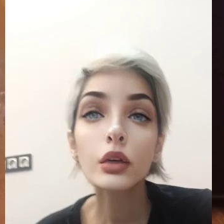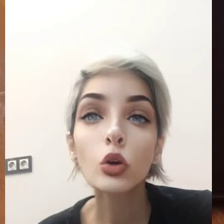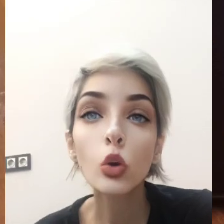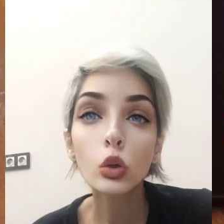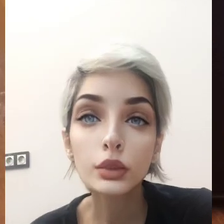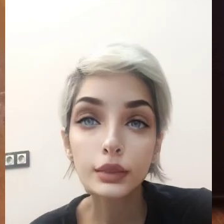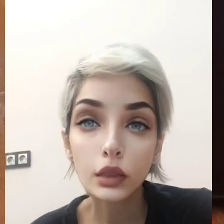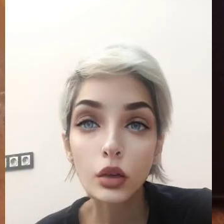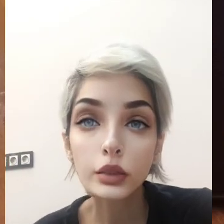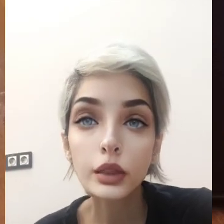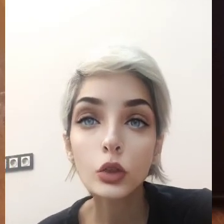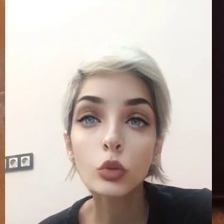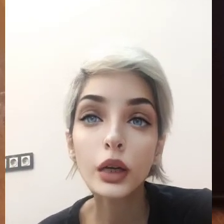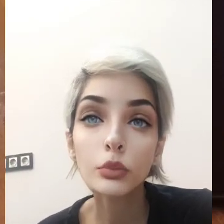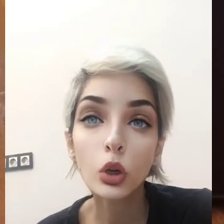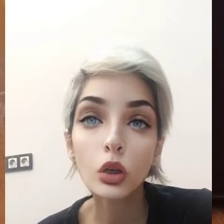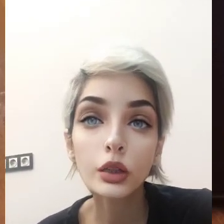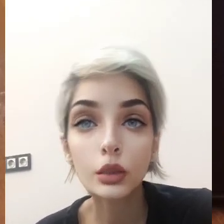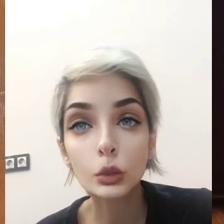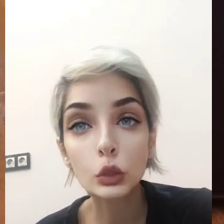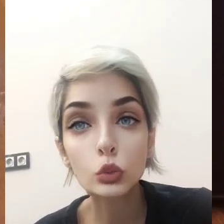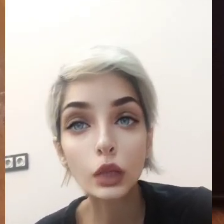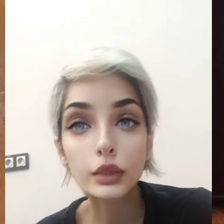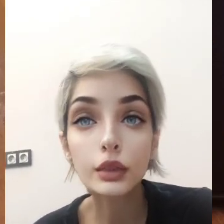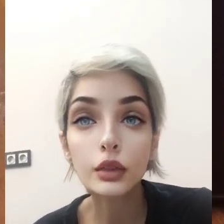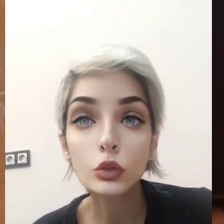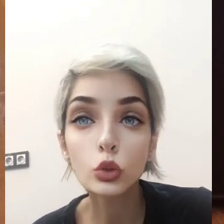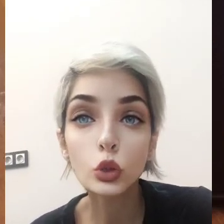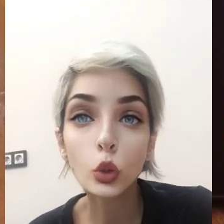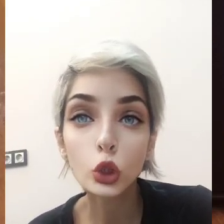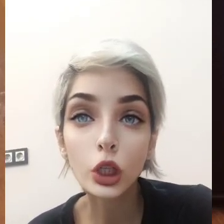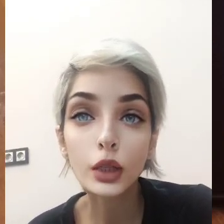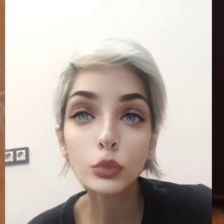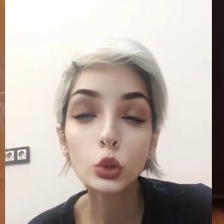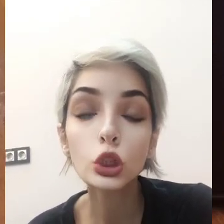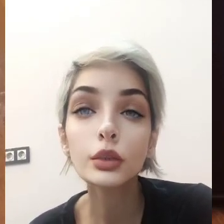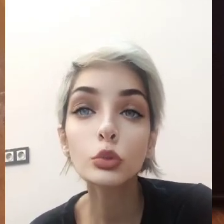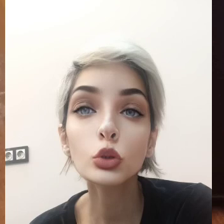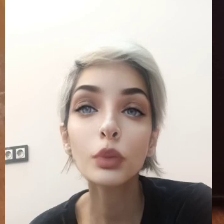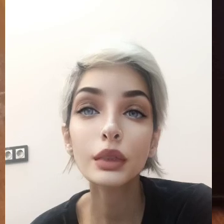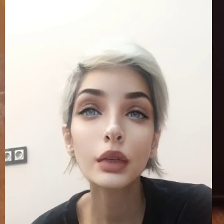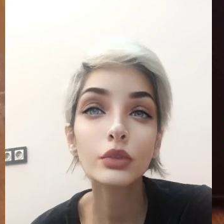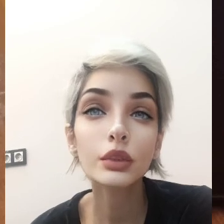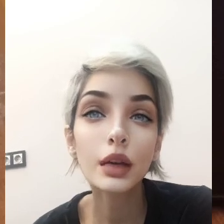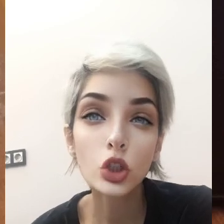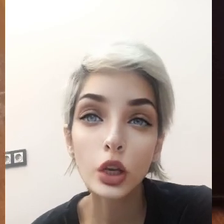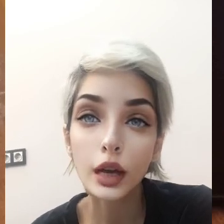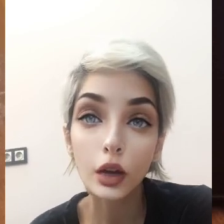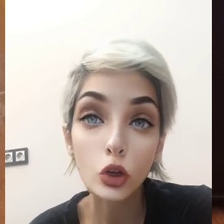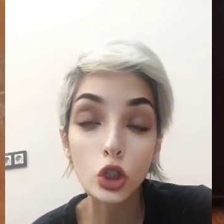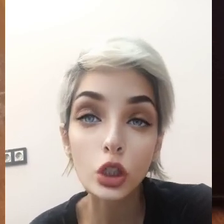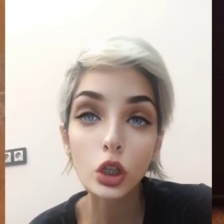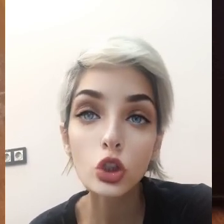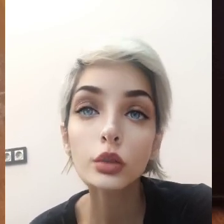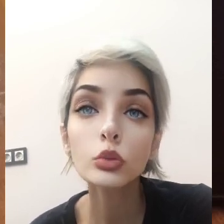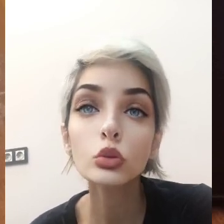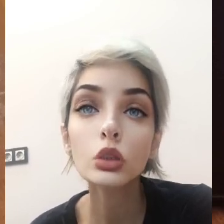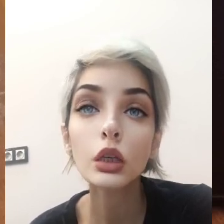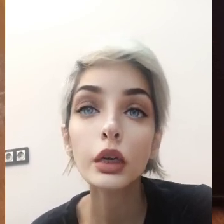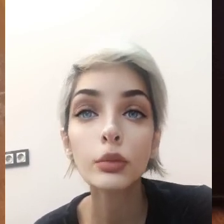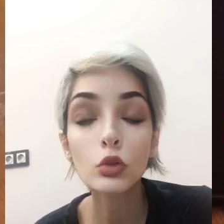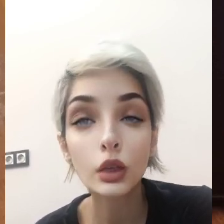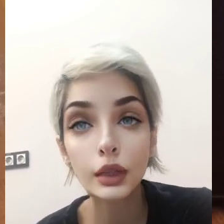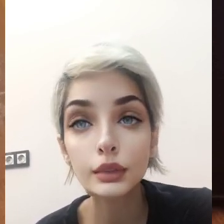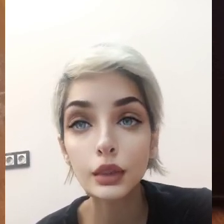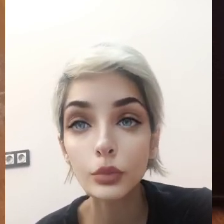بازیگر خردسال که اومد بالا، یه لباس صورتی خیلی گوگولی و خوشگلم پوشیده بود و کف دستش نقاشی کشیده بود